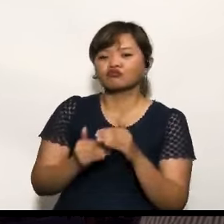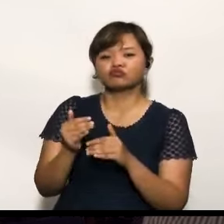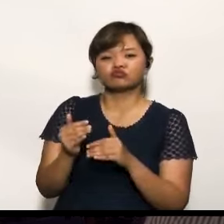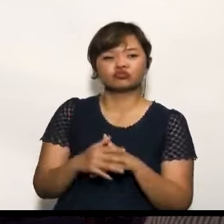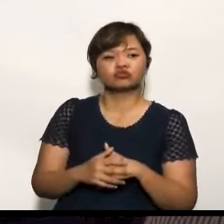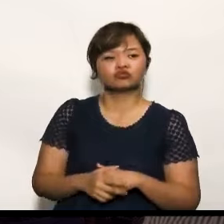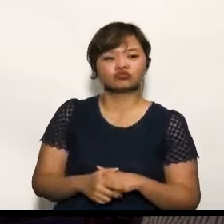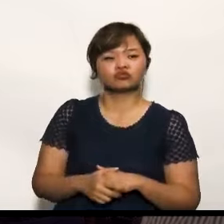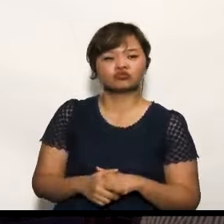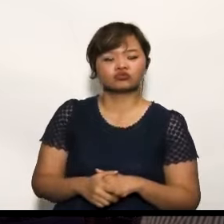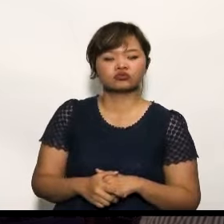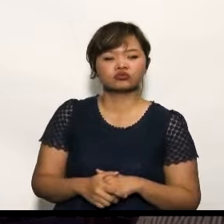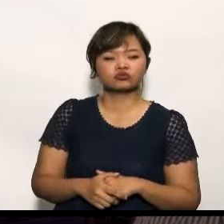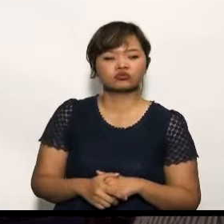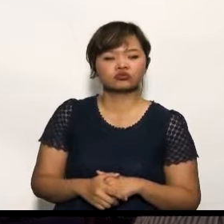Pastor Josh,